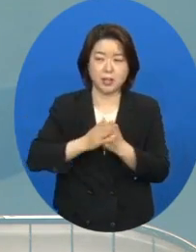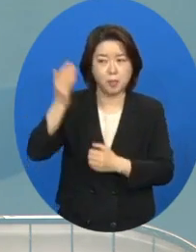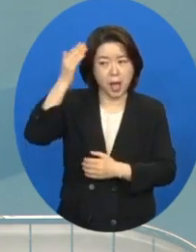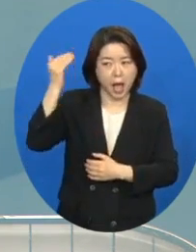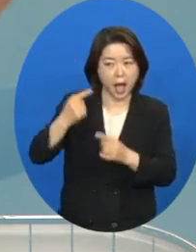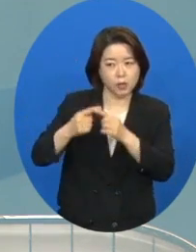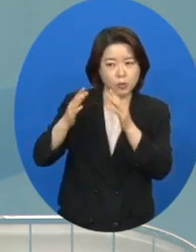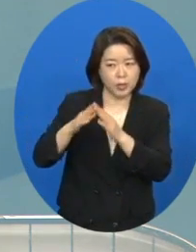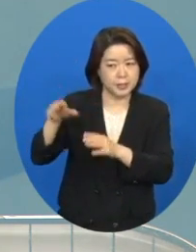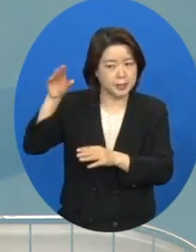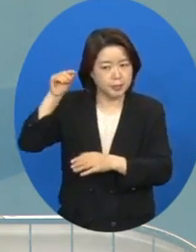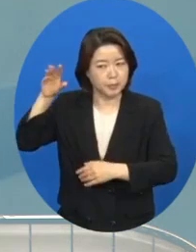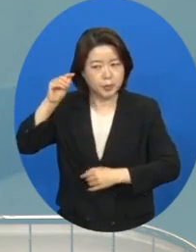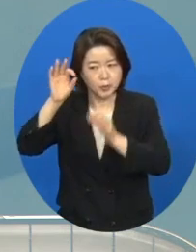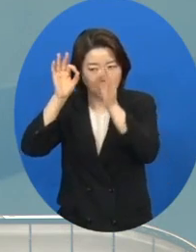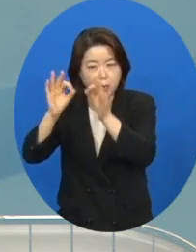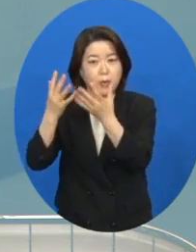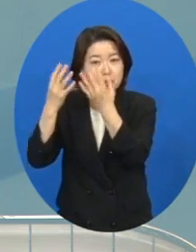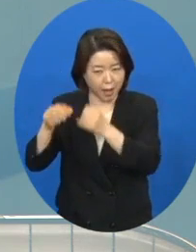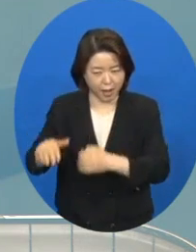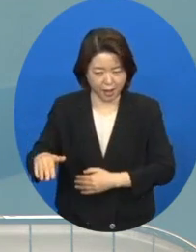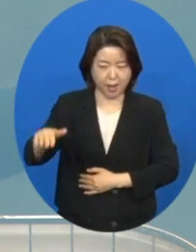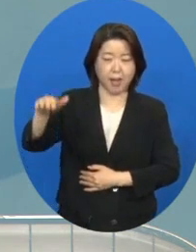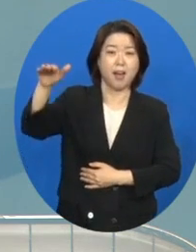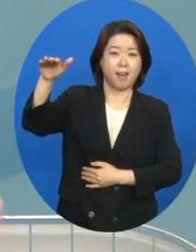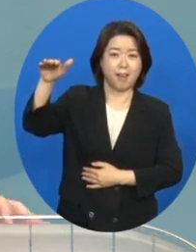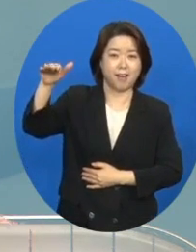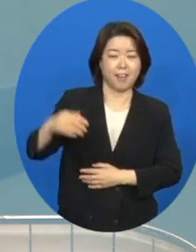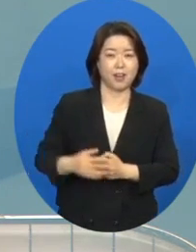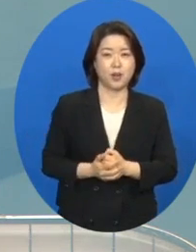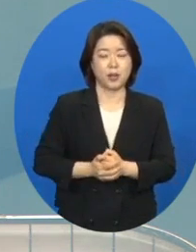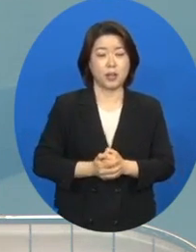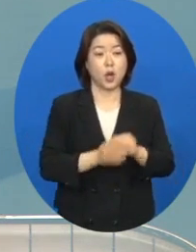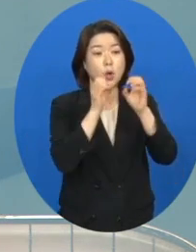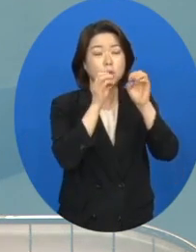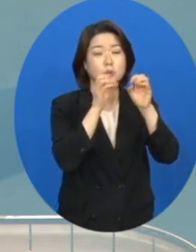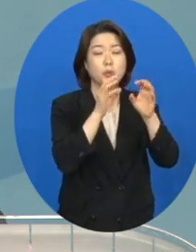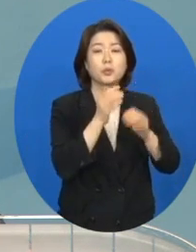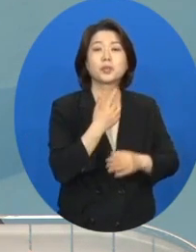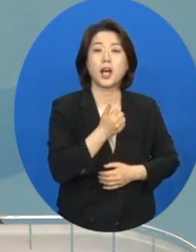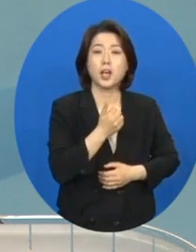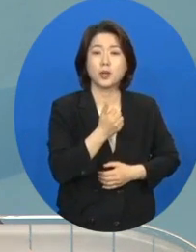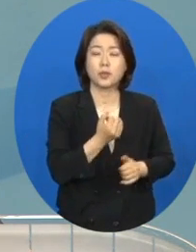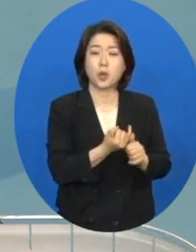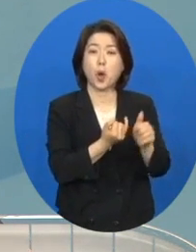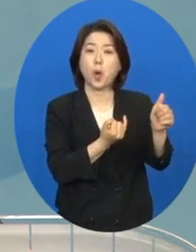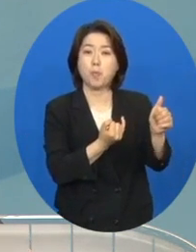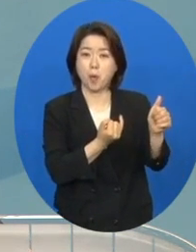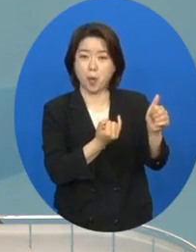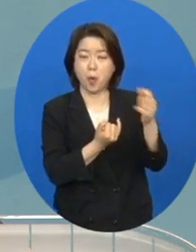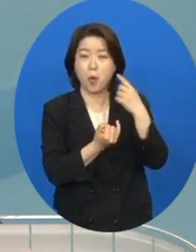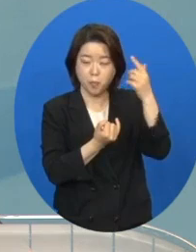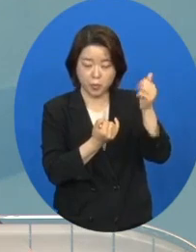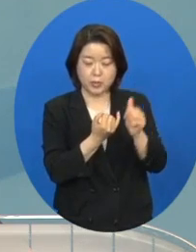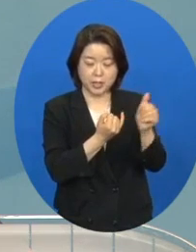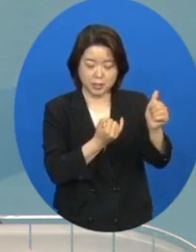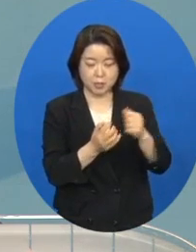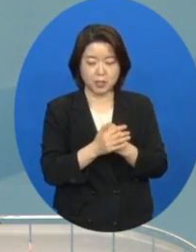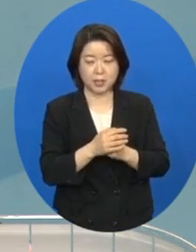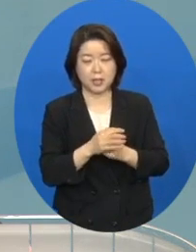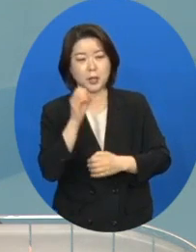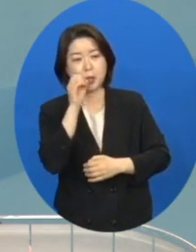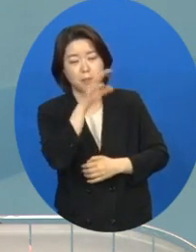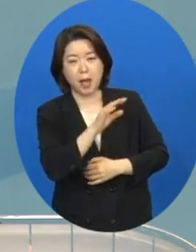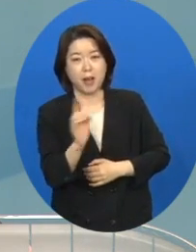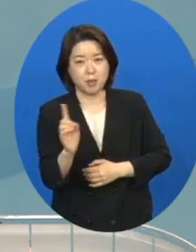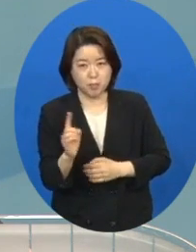이렇게 저렇게 듣고 본 게 많습니다. 그래서 그때 전도사님이었던 목사님에게 그런 이야기를